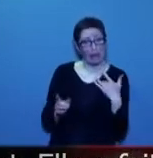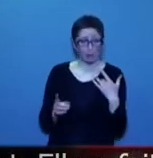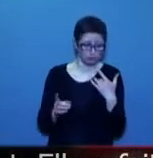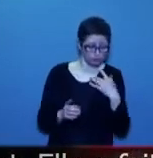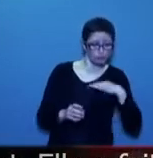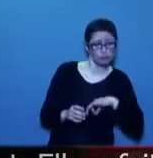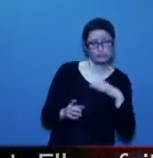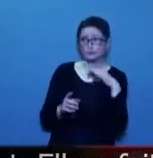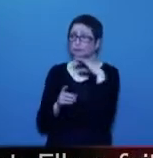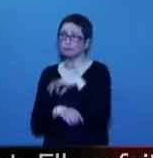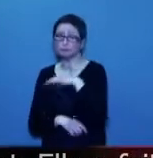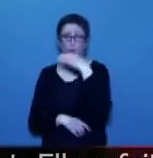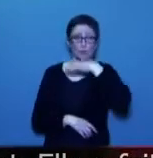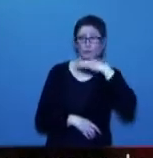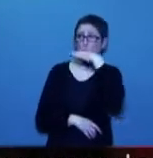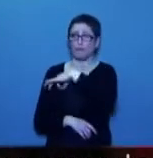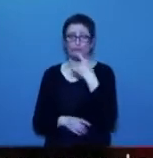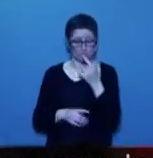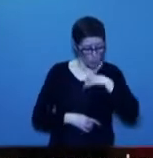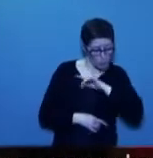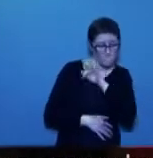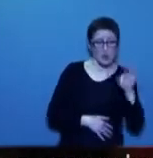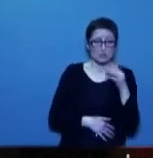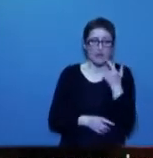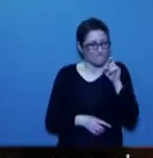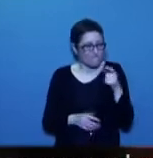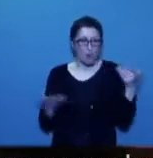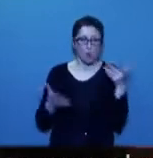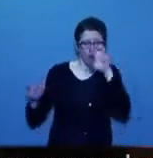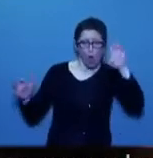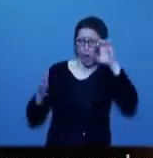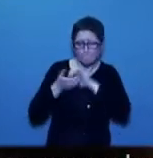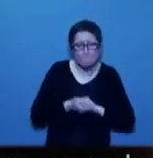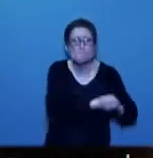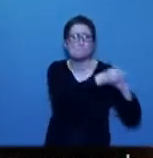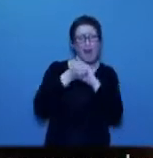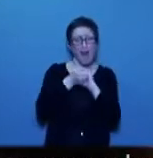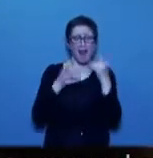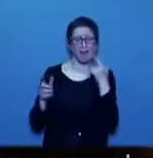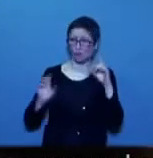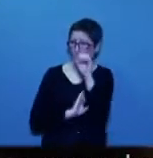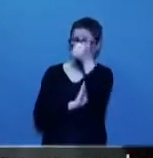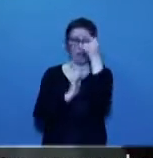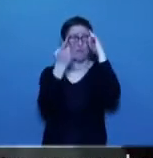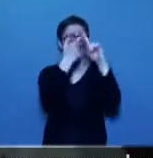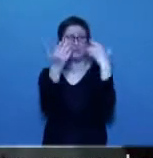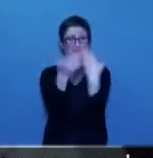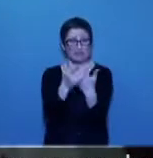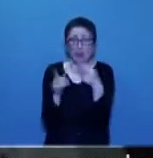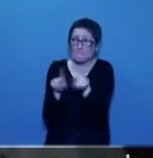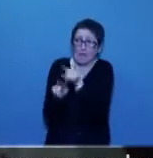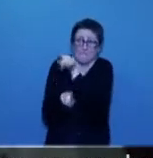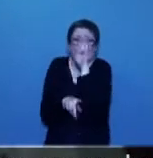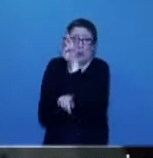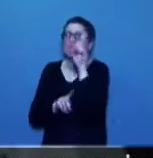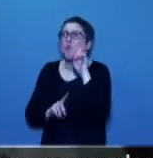avons intérêt à la paix sur le continent. Par-dessus tout, nous n'irons jamais faire la guerre pour je ne sais quelle